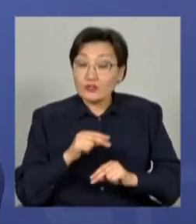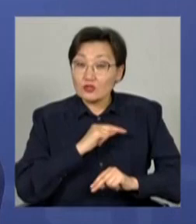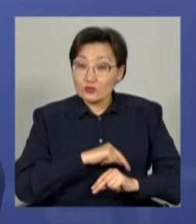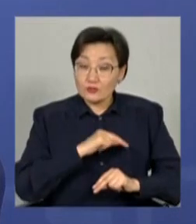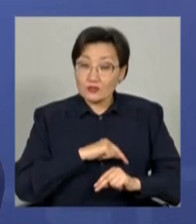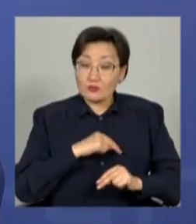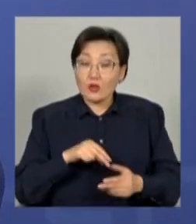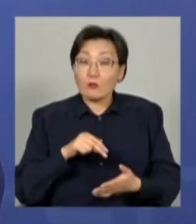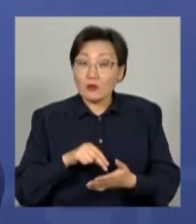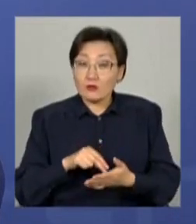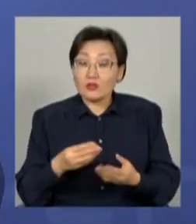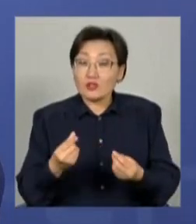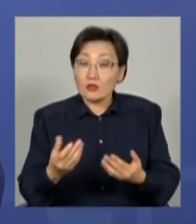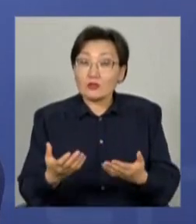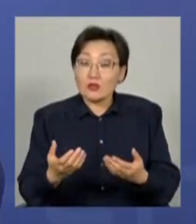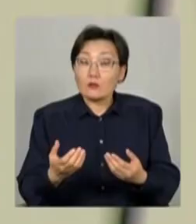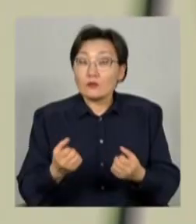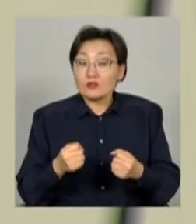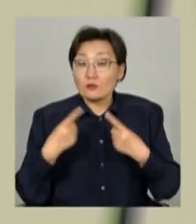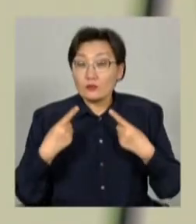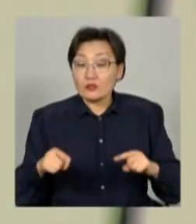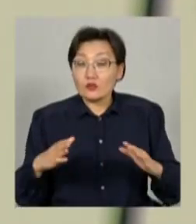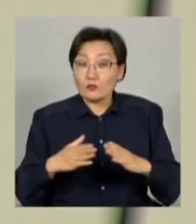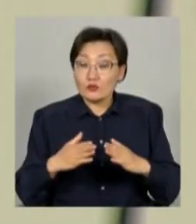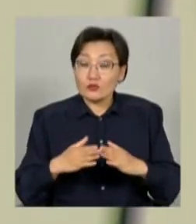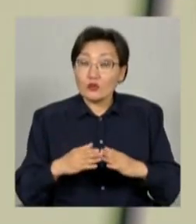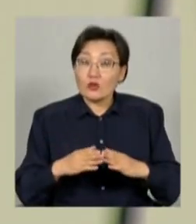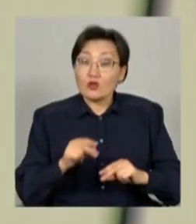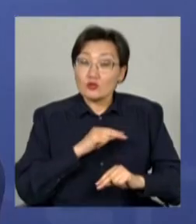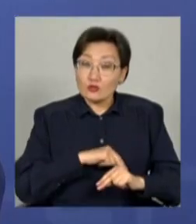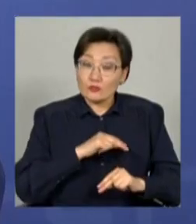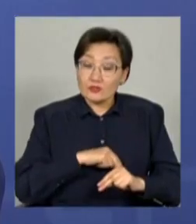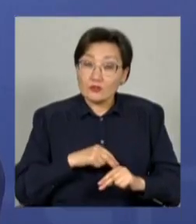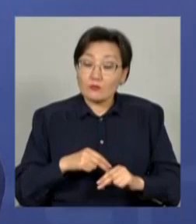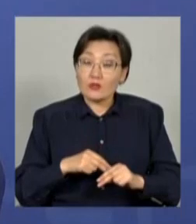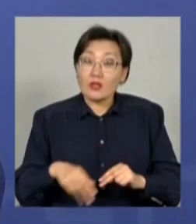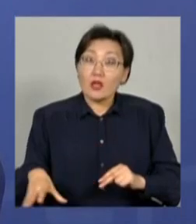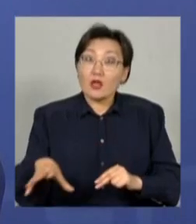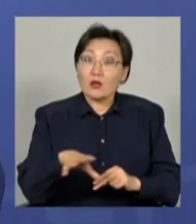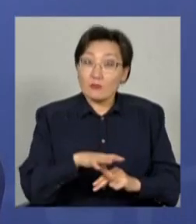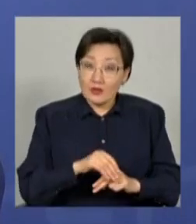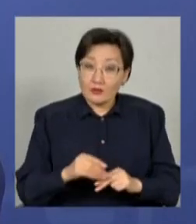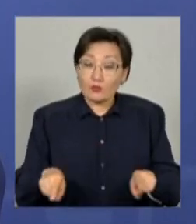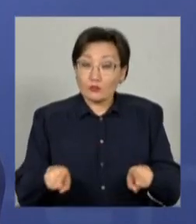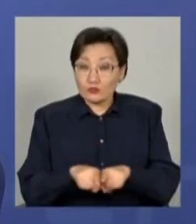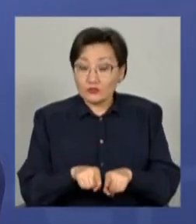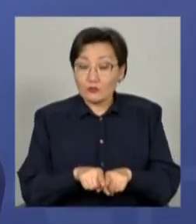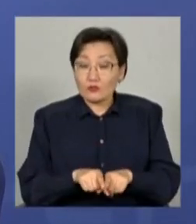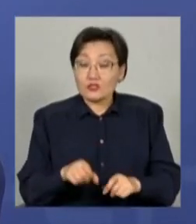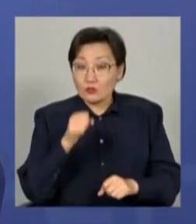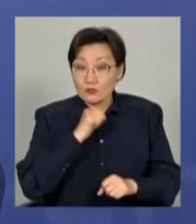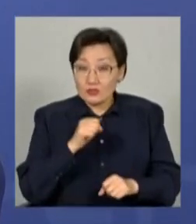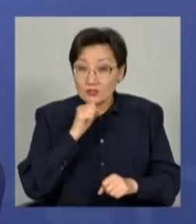еңбектерін бағалау, жаңағы басқадай үй жұмыстарына тартып, соның бәрін сіз бе, біз бе, біз әшкерлеп, осы ұрлықтың,